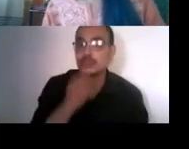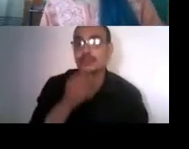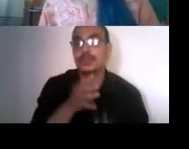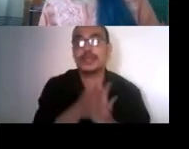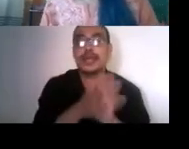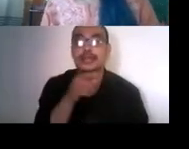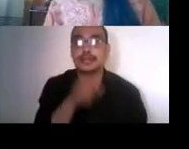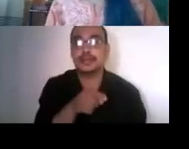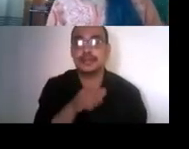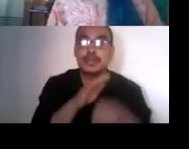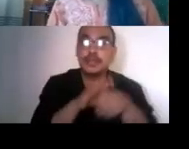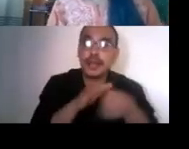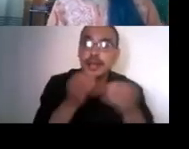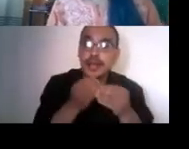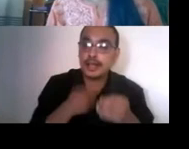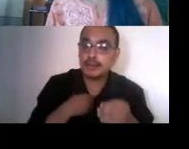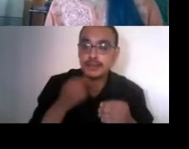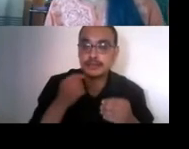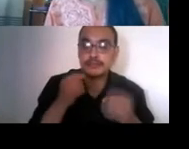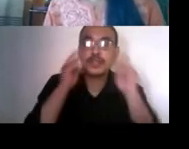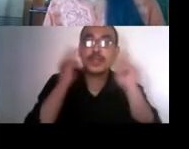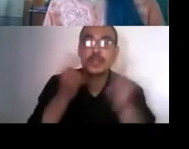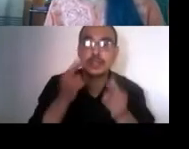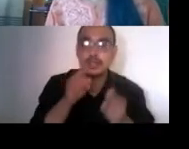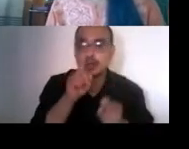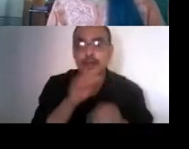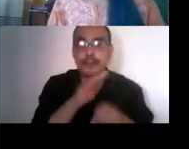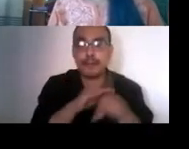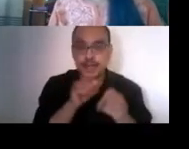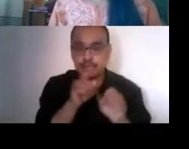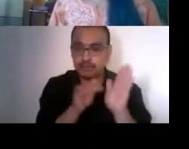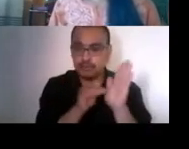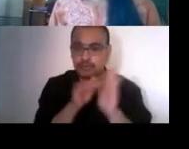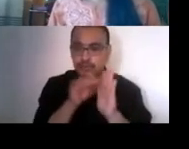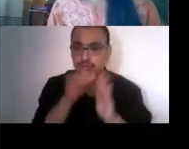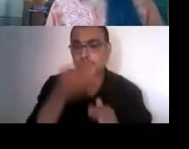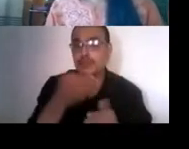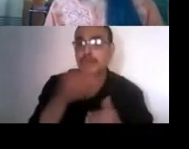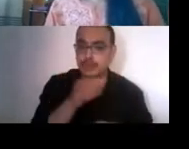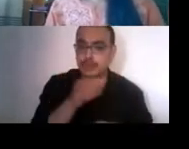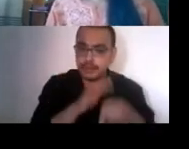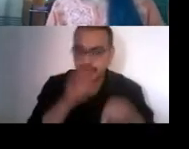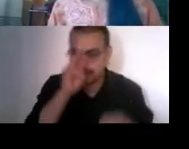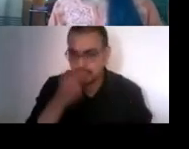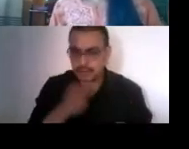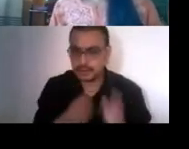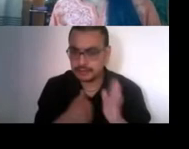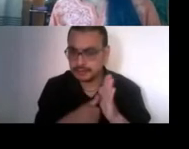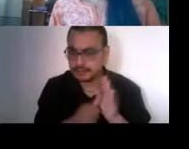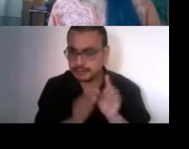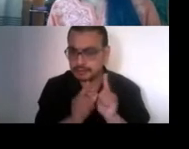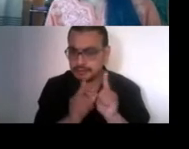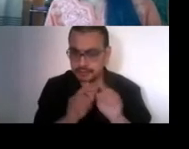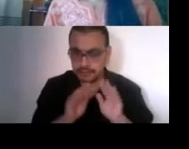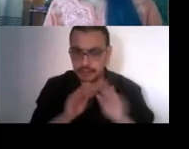केयर गरेको एउटा लेभलसम्म माया हुन्छ यो माया हो कि मलाई ट्र्याकिङ गरिरहेको छ भनेर छुट्याउनु एकदमै जरुरी छ